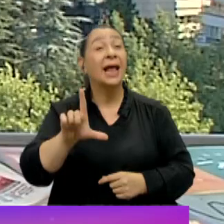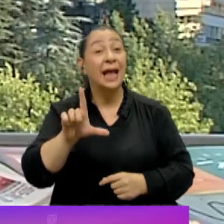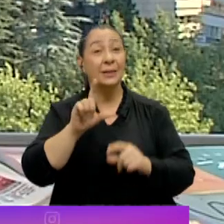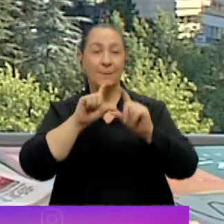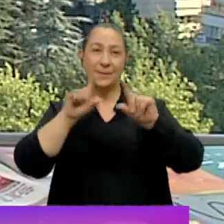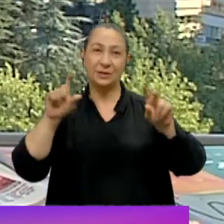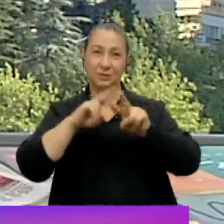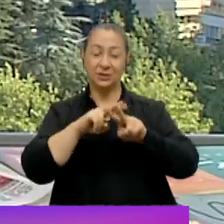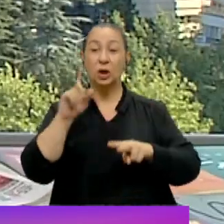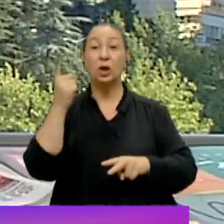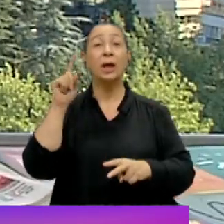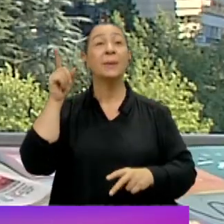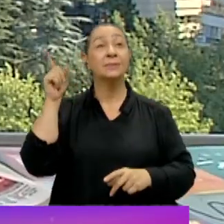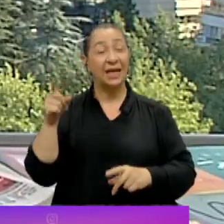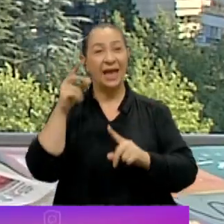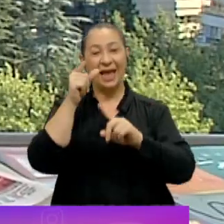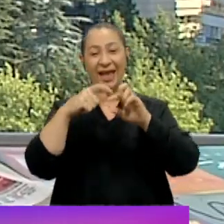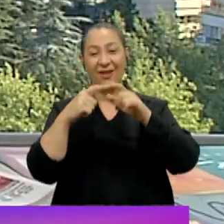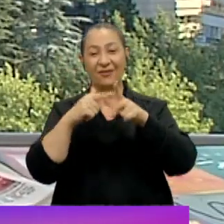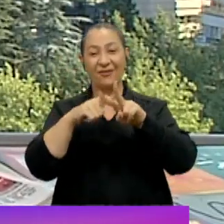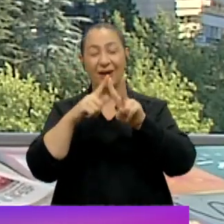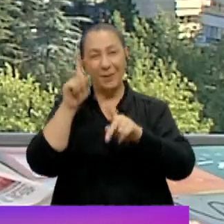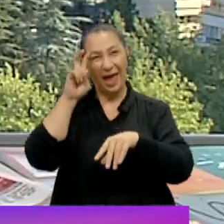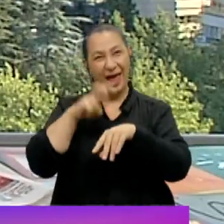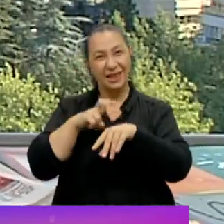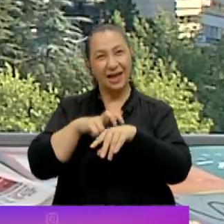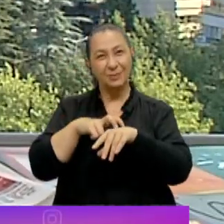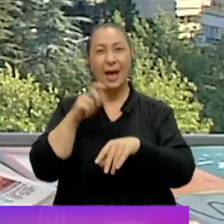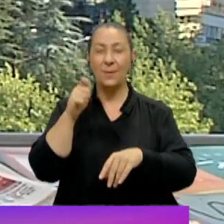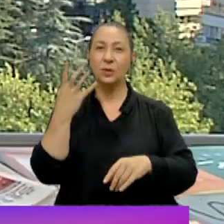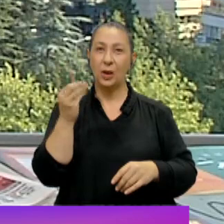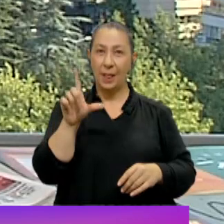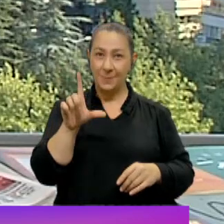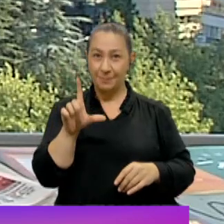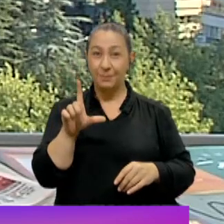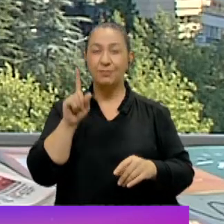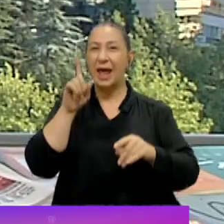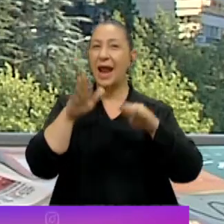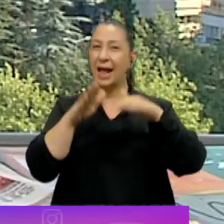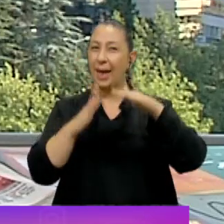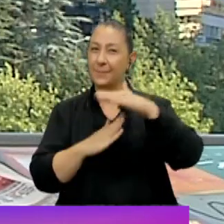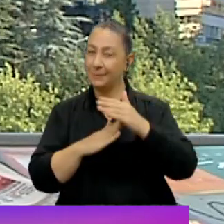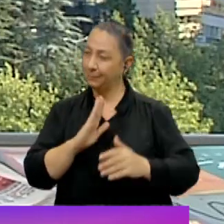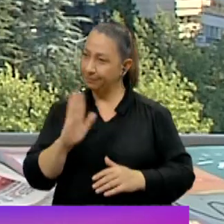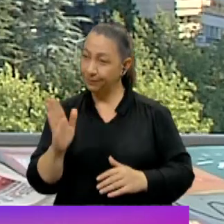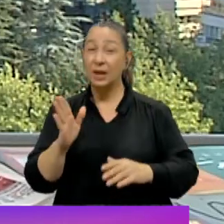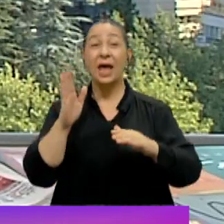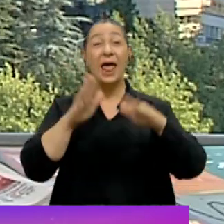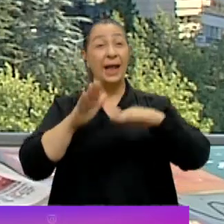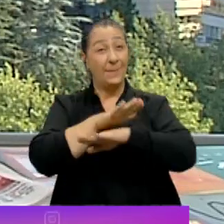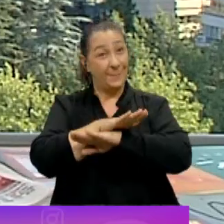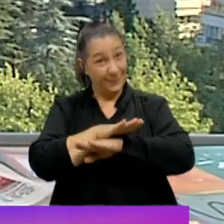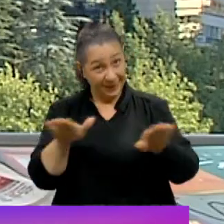başlığımız. Şimdi yönetmenimizden, İrfan'dan hemen bir hatırlatma da yapmış oldum. Bir reklamlara gidelim.